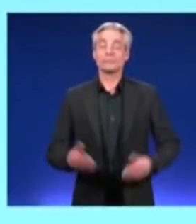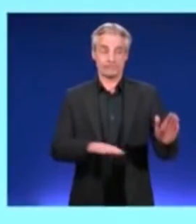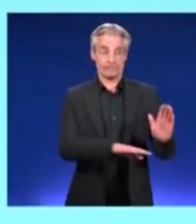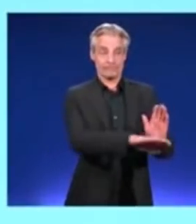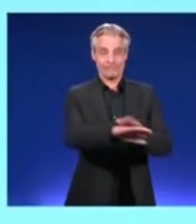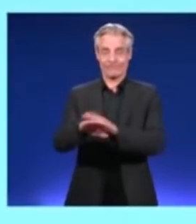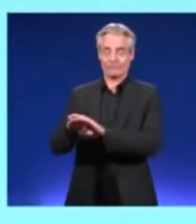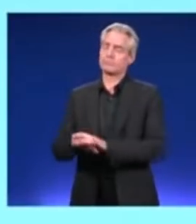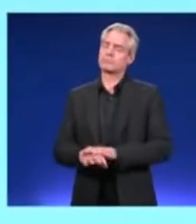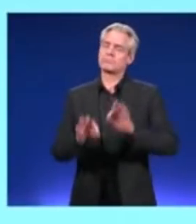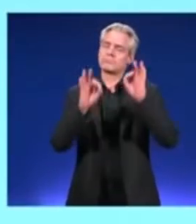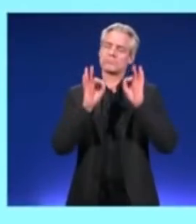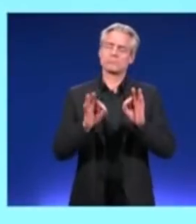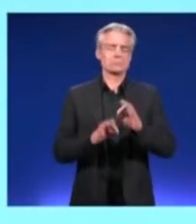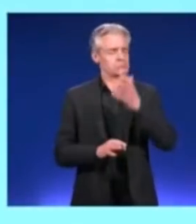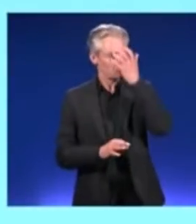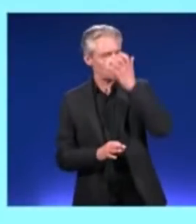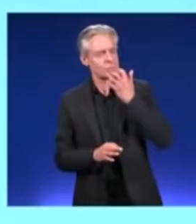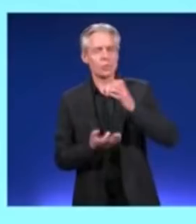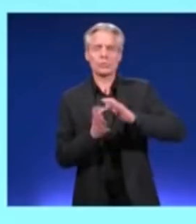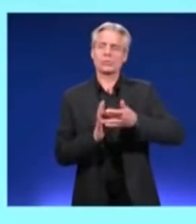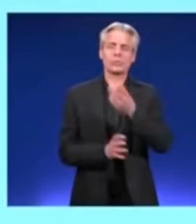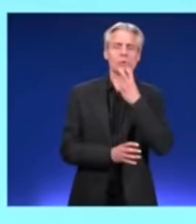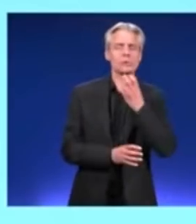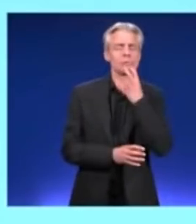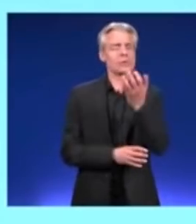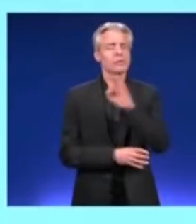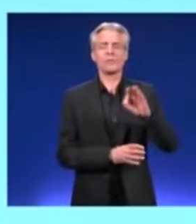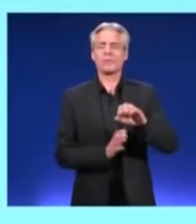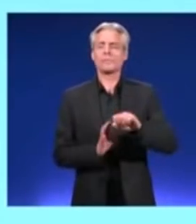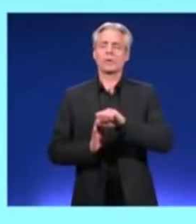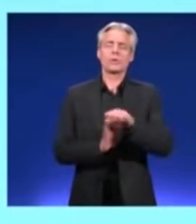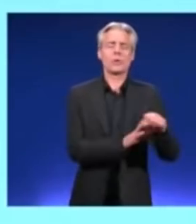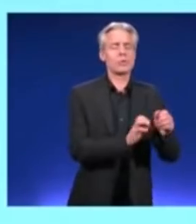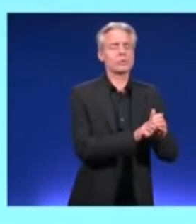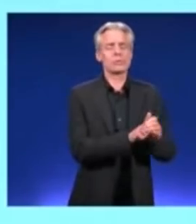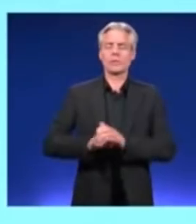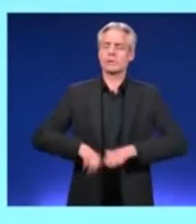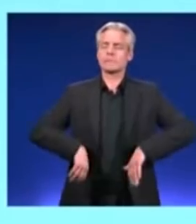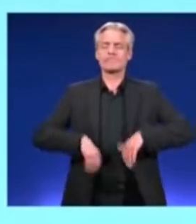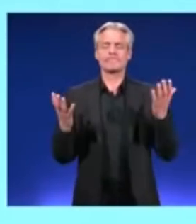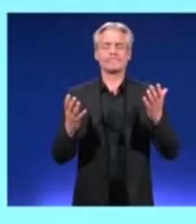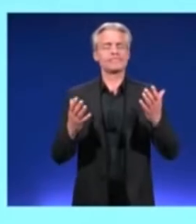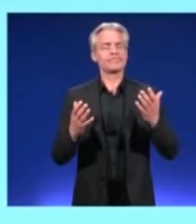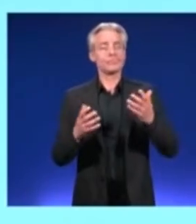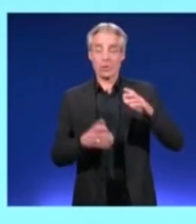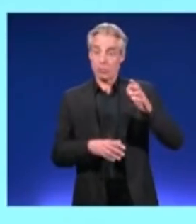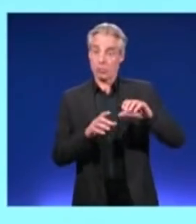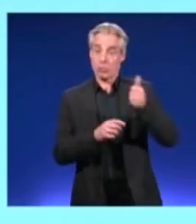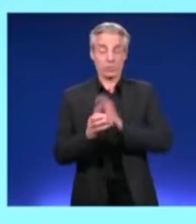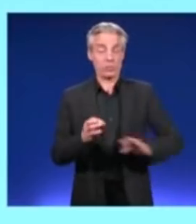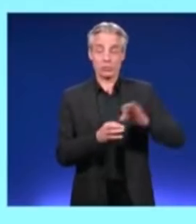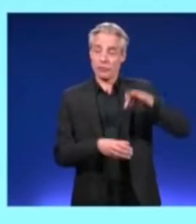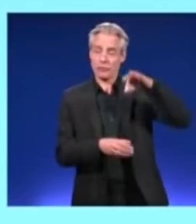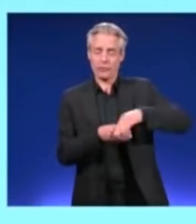J'invite solennellement nos concitoyens, quelle que soit leur sensibilité et quel qu'ait été leur choix au